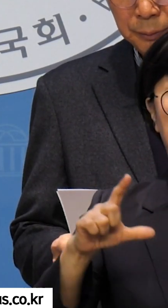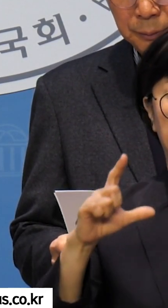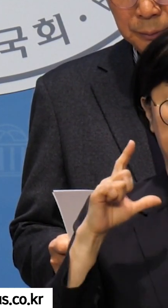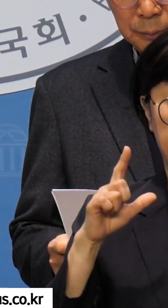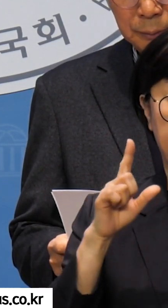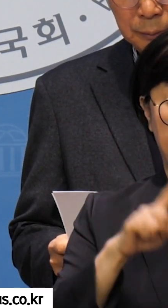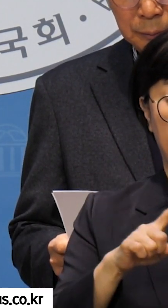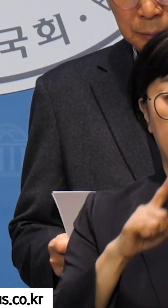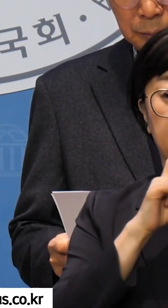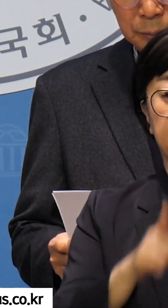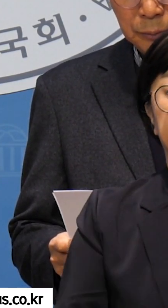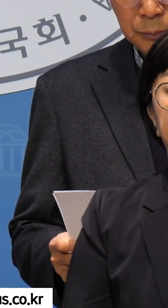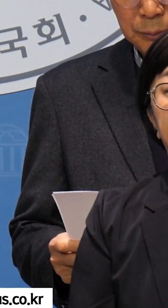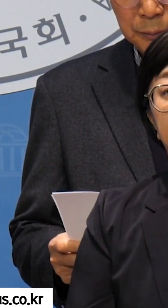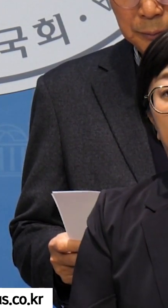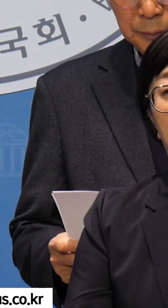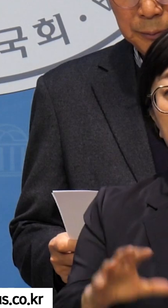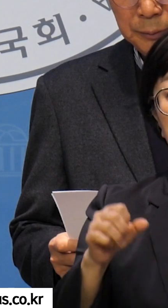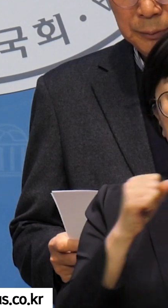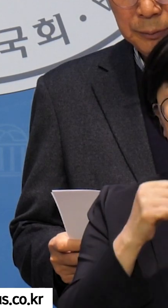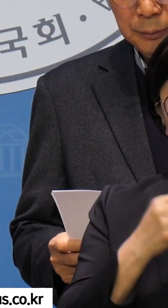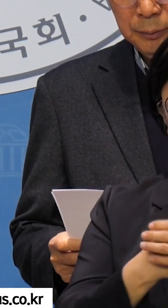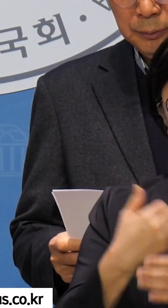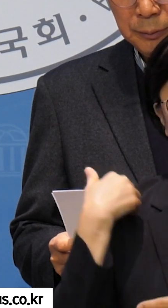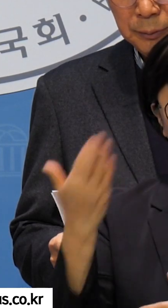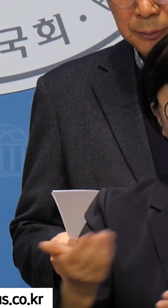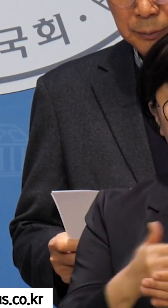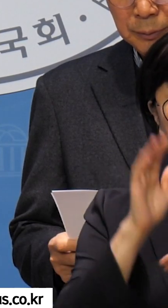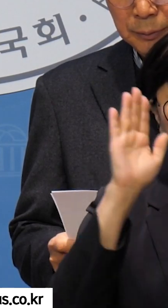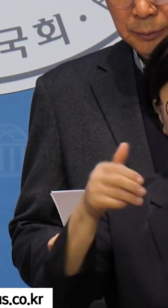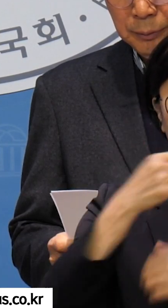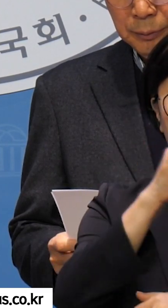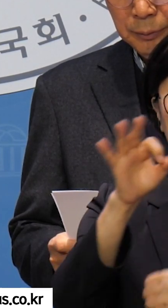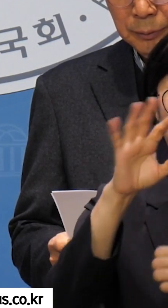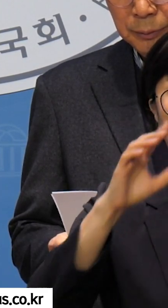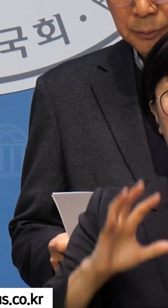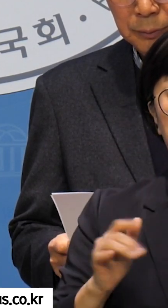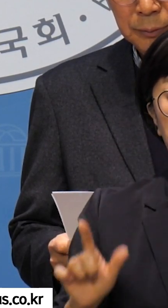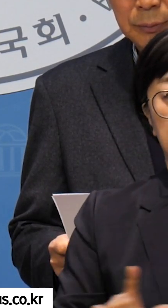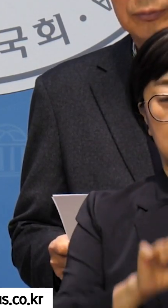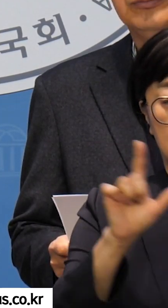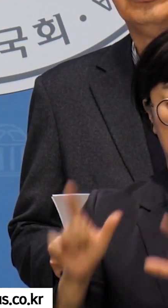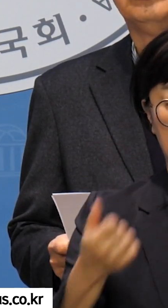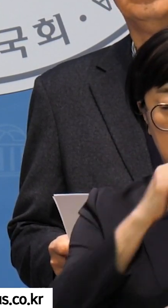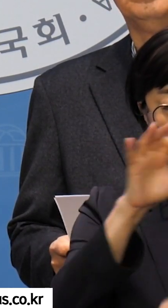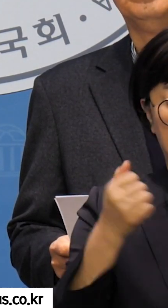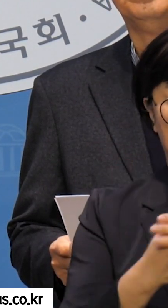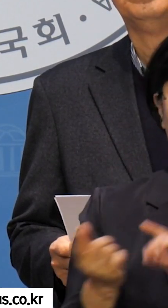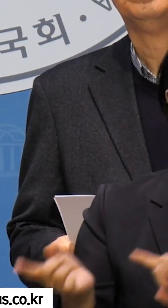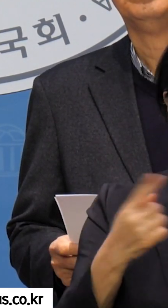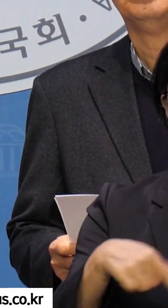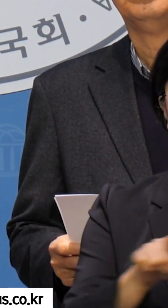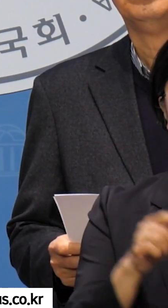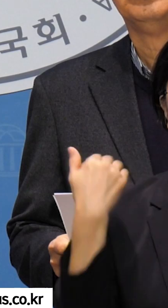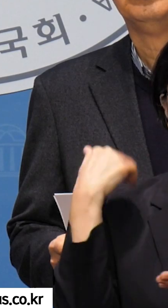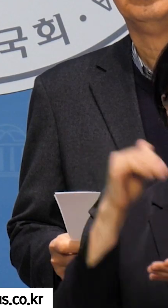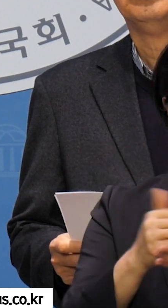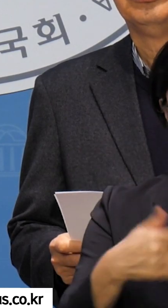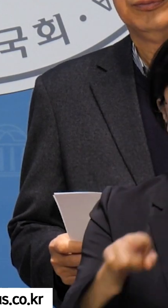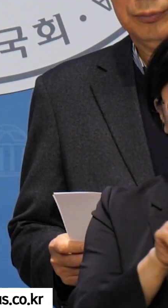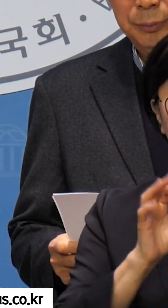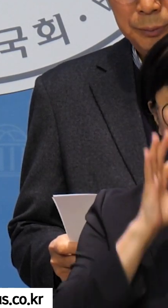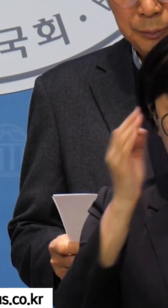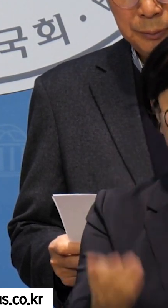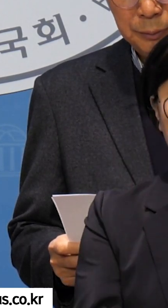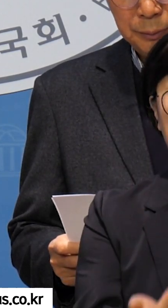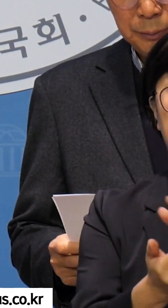것이라는 점을 경고합니다. 국민의힘이 내팽개친 미래 예산, 민생 예산을 민주당은 되살리기 위해 최선을